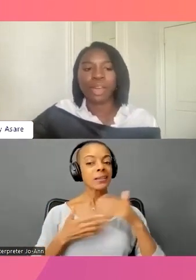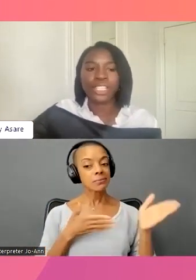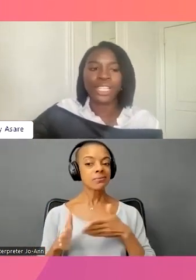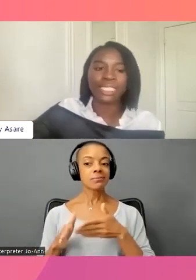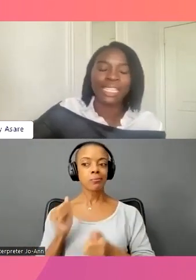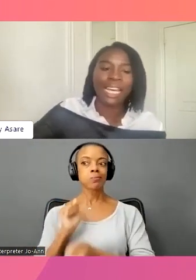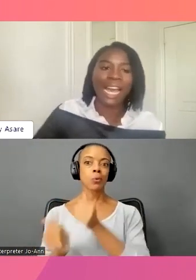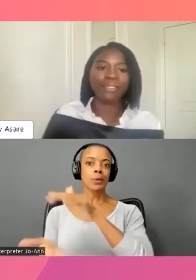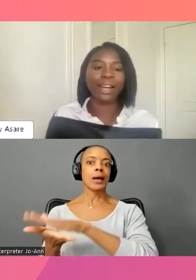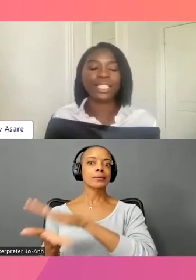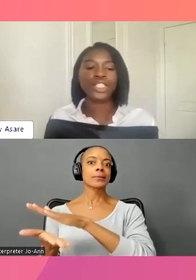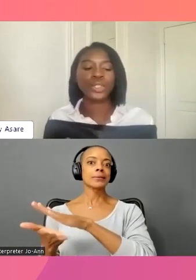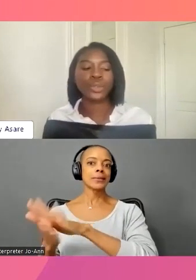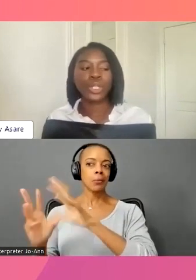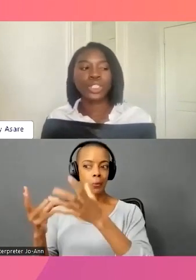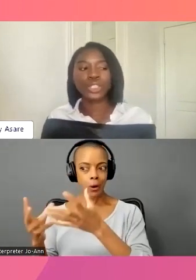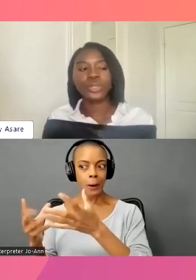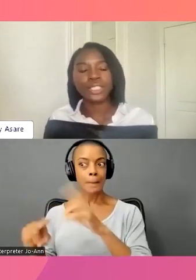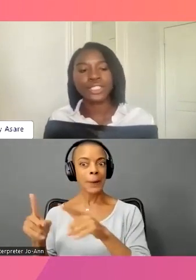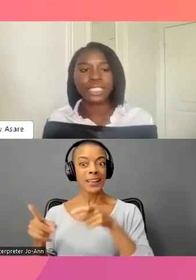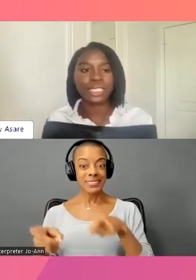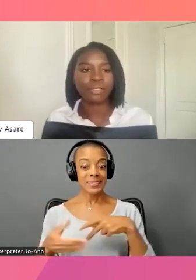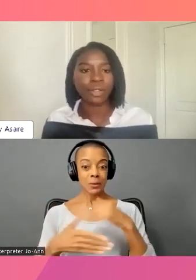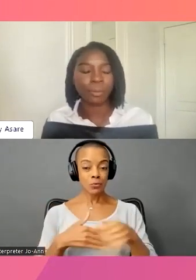Moi, j'ai beaucoup été dans le monde académique, mais